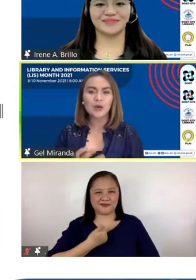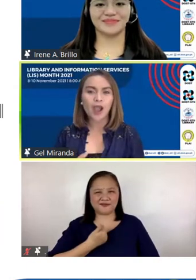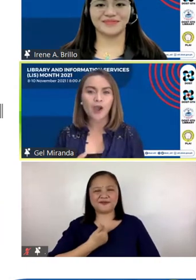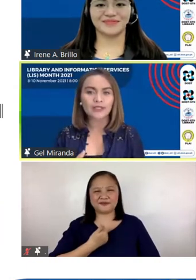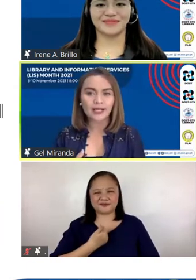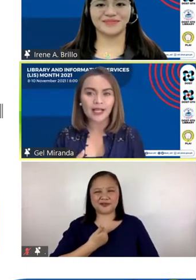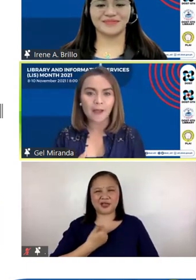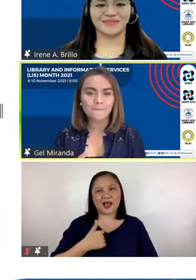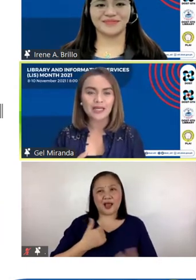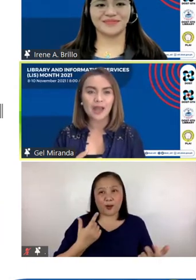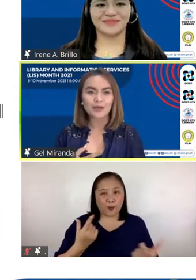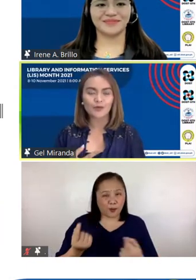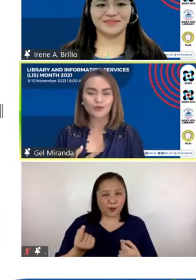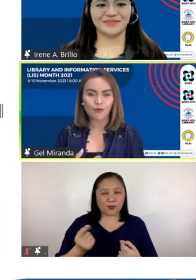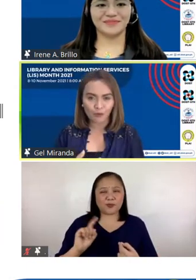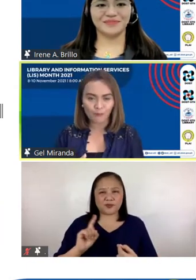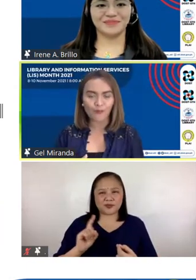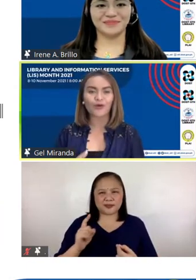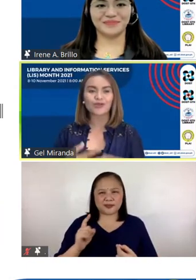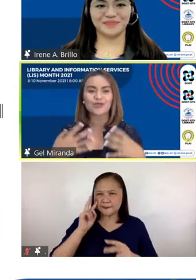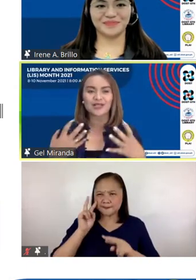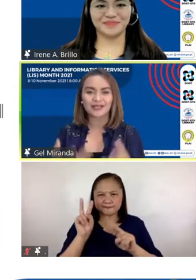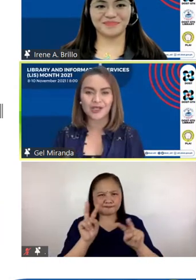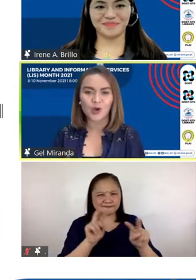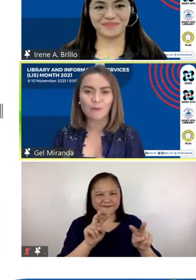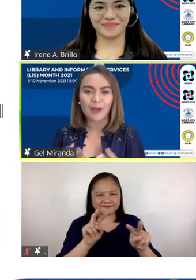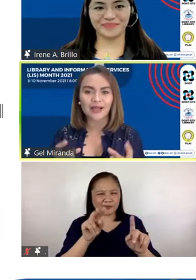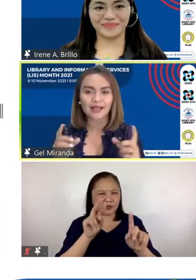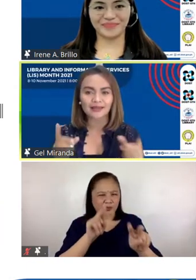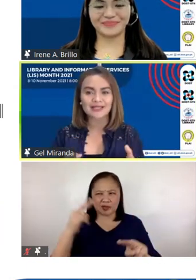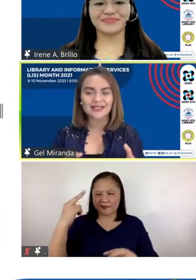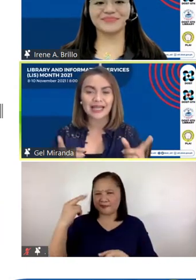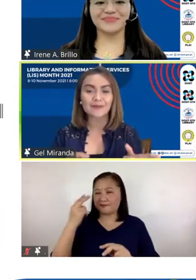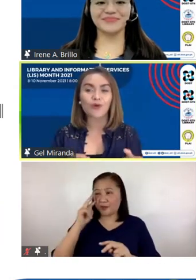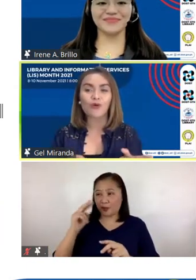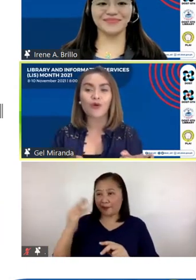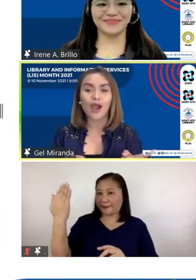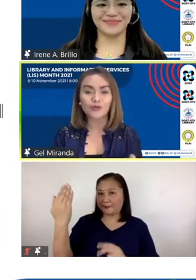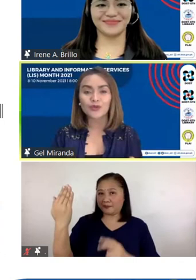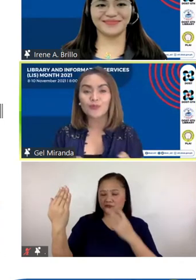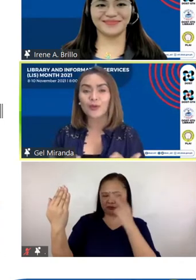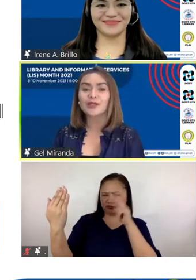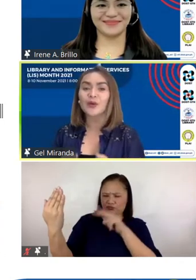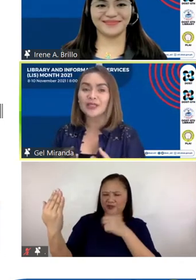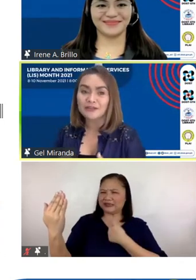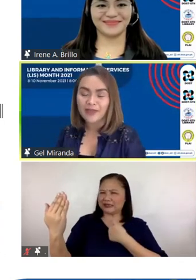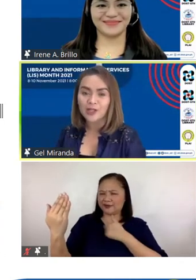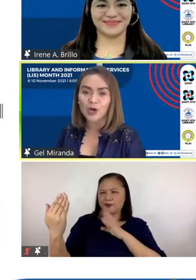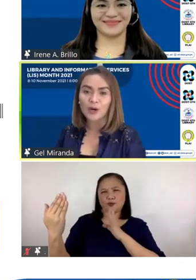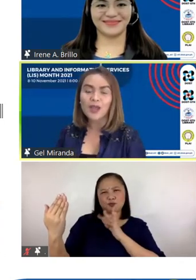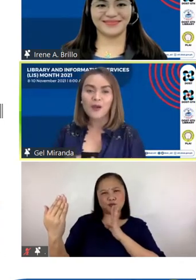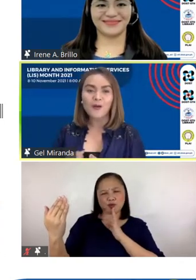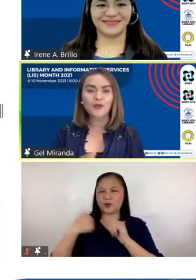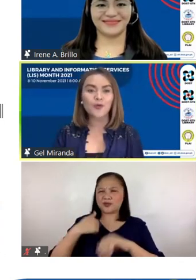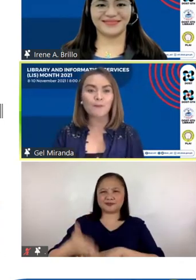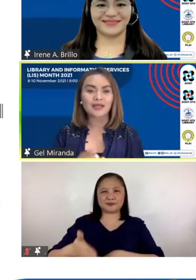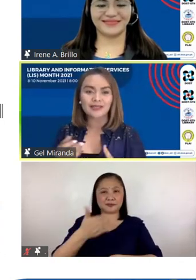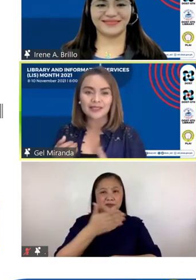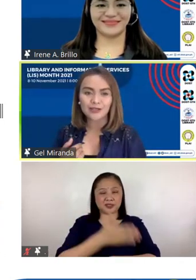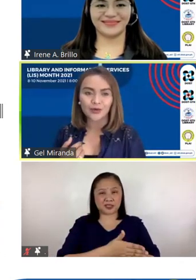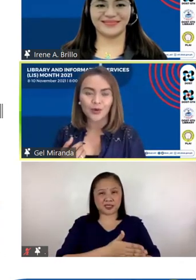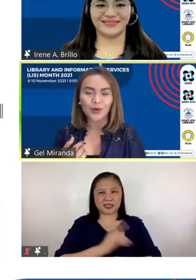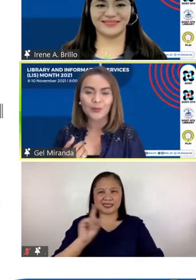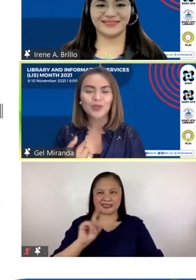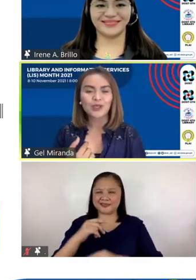Ang ginawa ko talaga, pinapanood ko po yung sarili ko para at least alam ko kung ano yung pwede kong i-develop, yung